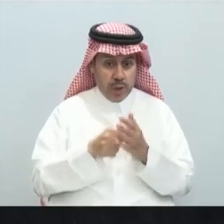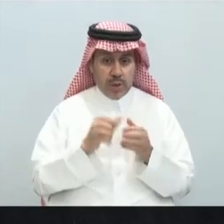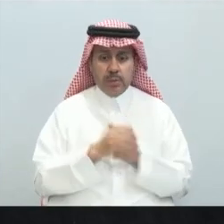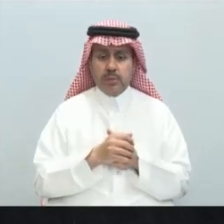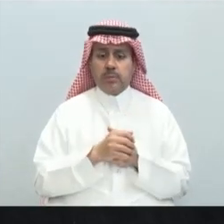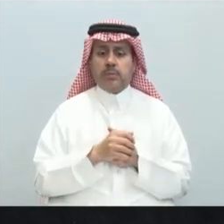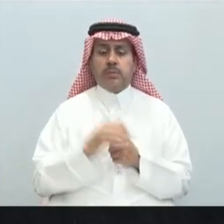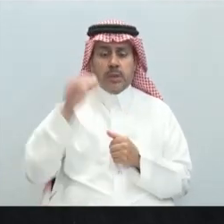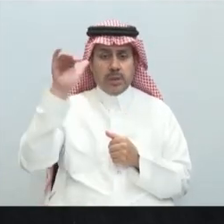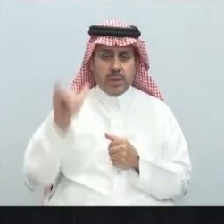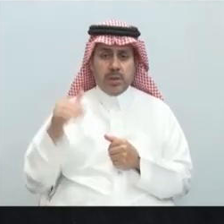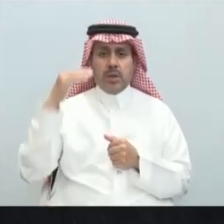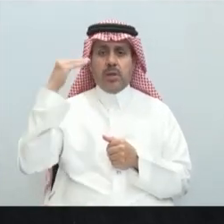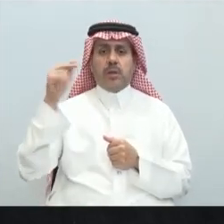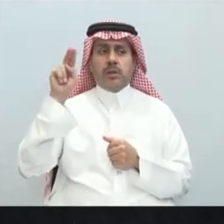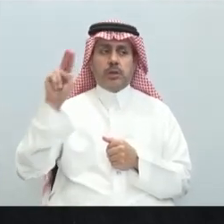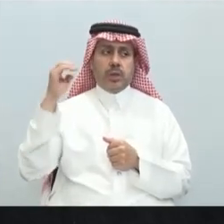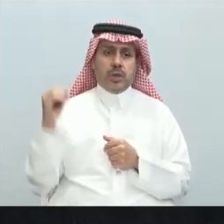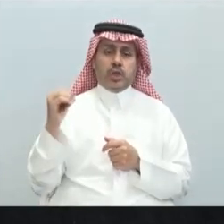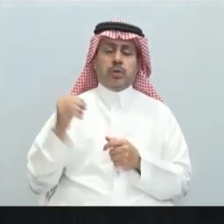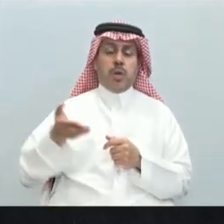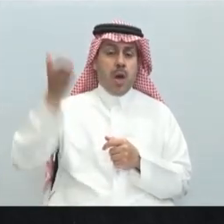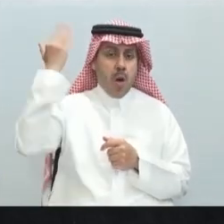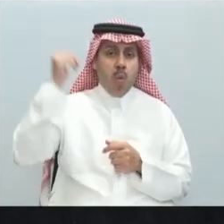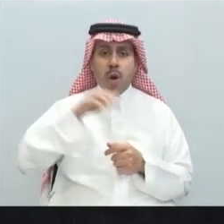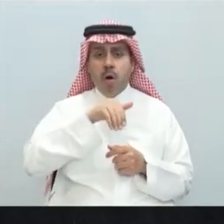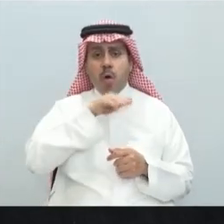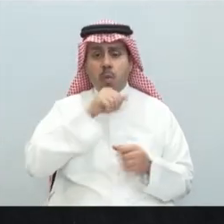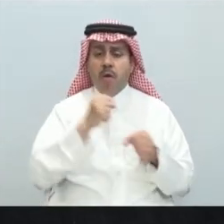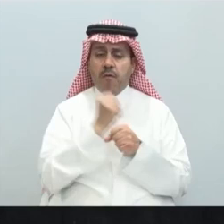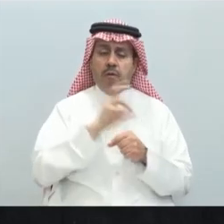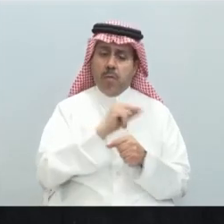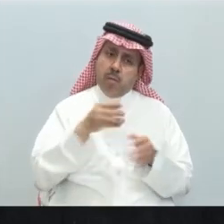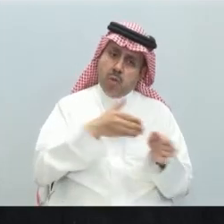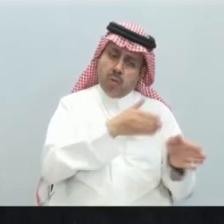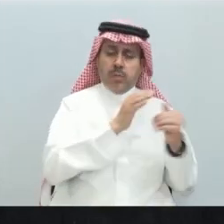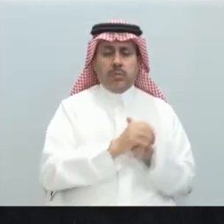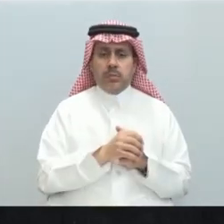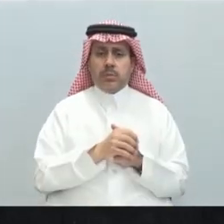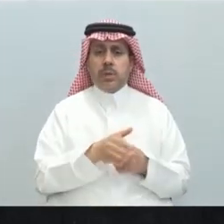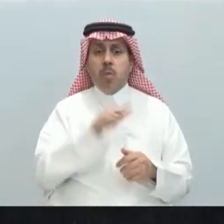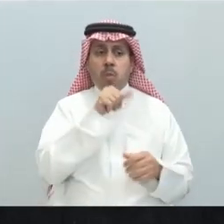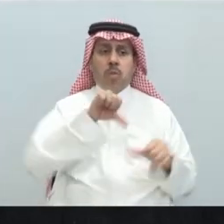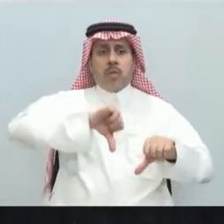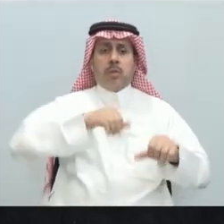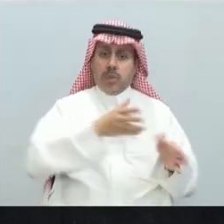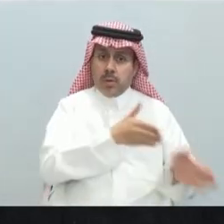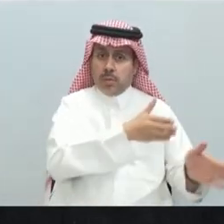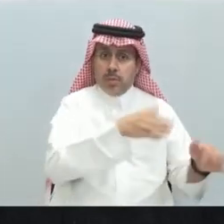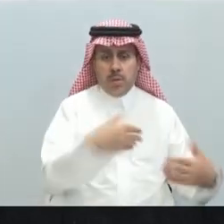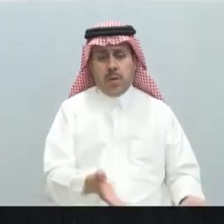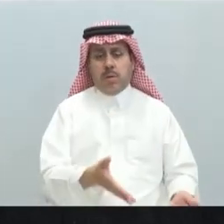انسانا يحتج بهذه الشبه فاعلم ان هذا من الادله على جهله اذ انه يتمسك بهذه